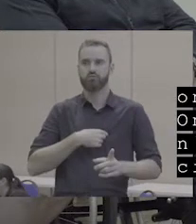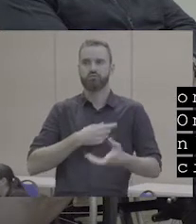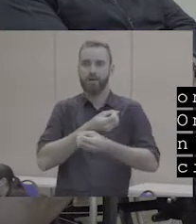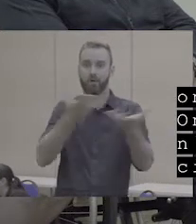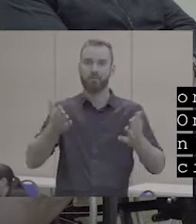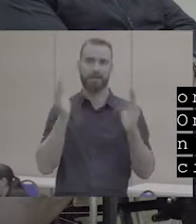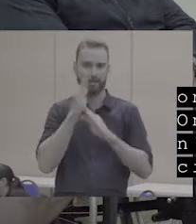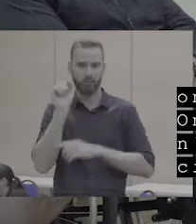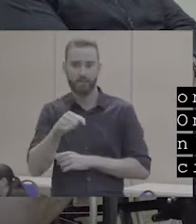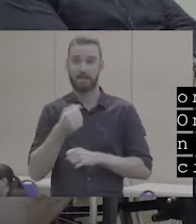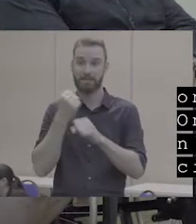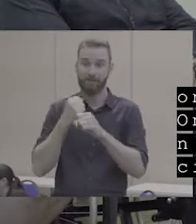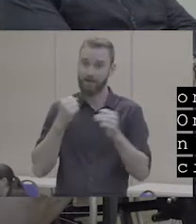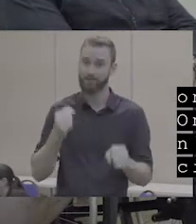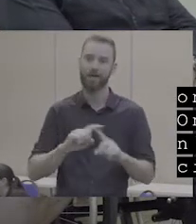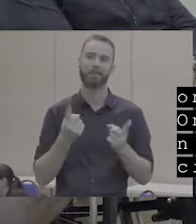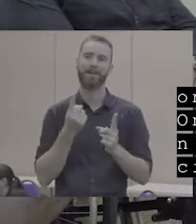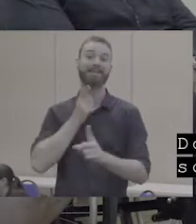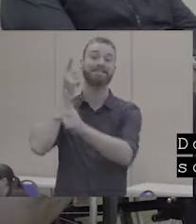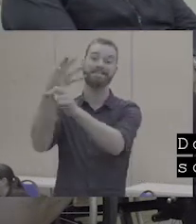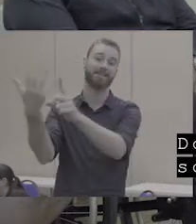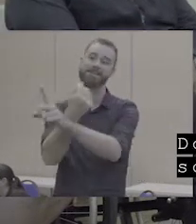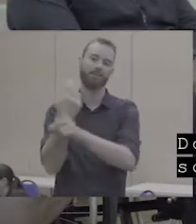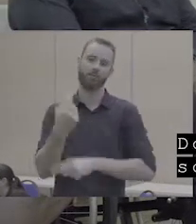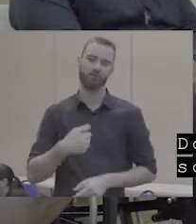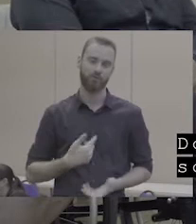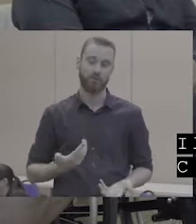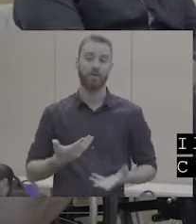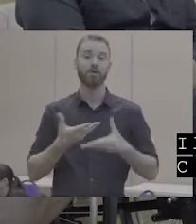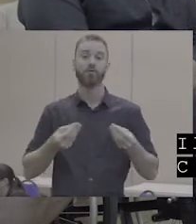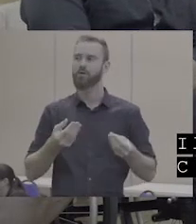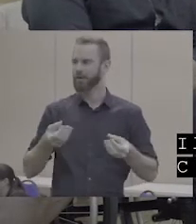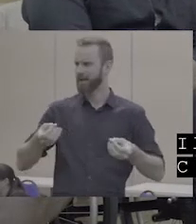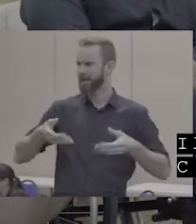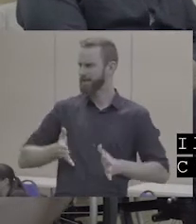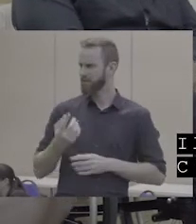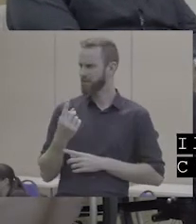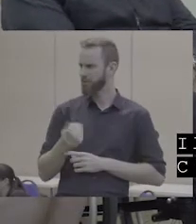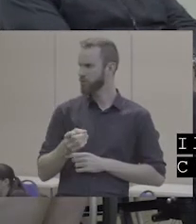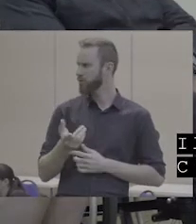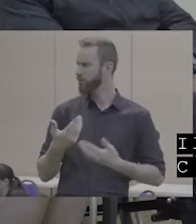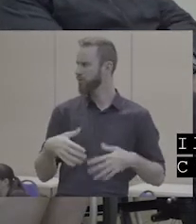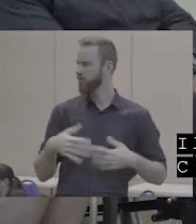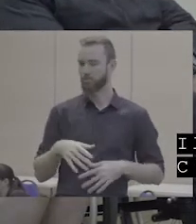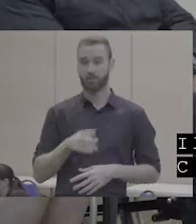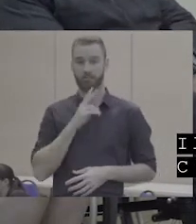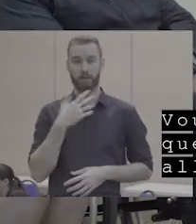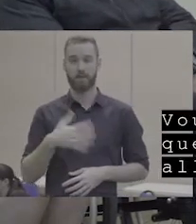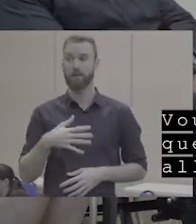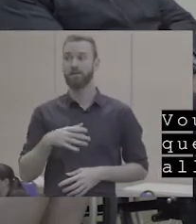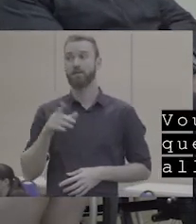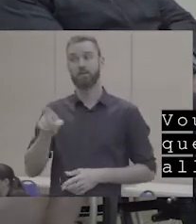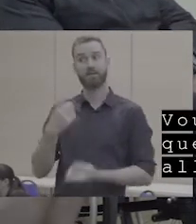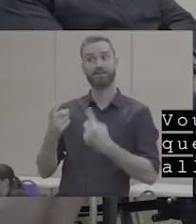on travaille fort et on n'atteint pas toujours les cibles. Donc, quelles sont les solutions? Oui, il me reste une minute, c'est vrai?